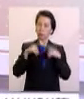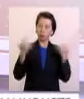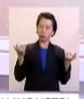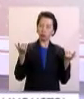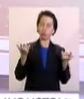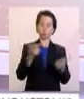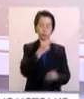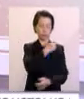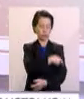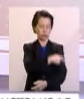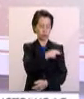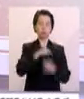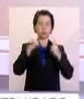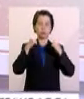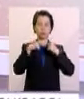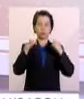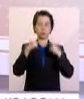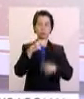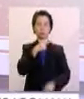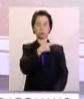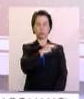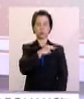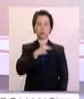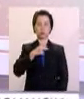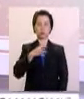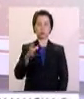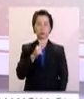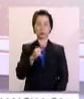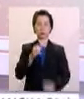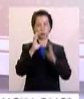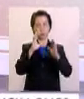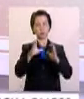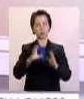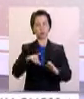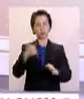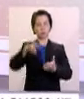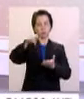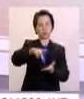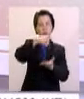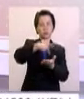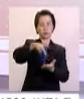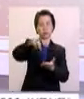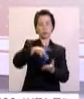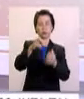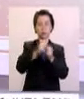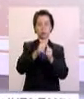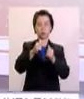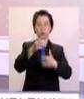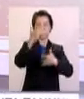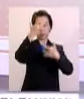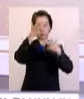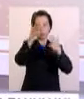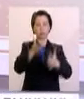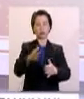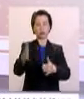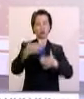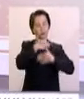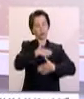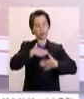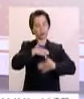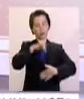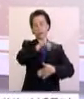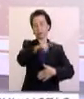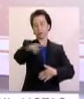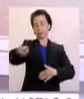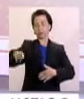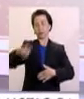di sebuah hospital swasta di Indonesia yang mengambil pendekatan menari bersama pesakit untuk menghiburkan mereka yang sedang menjalani